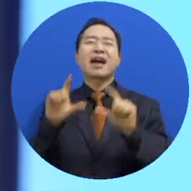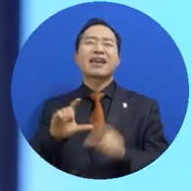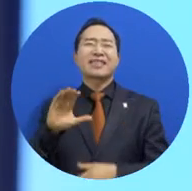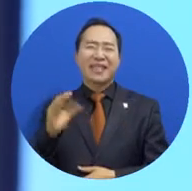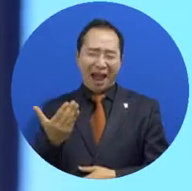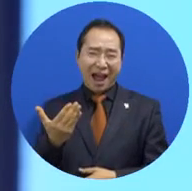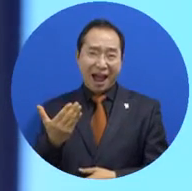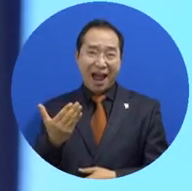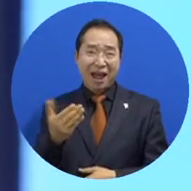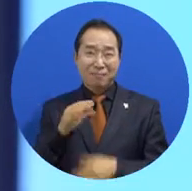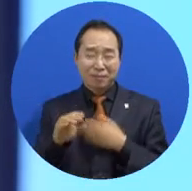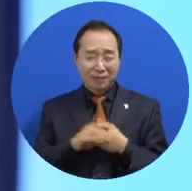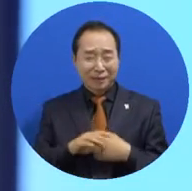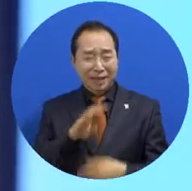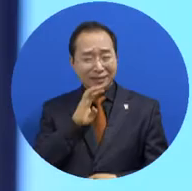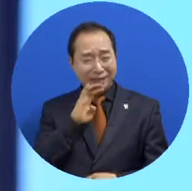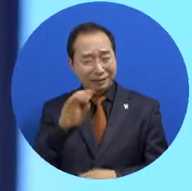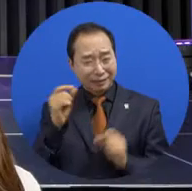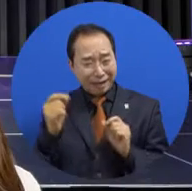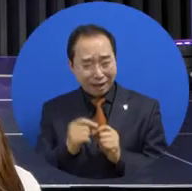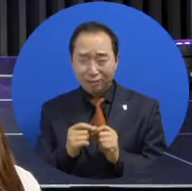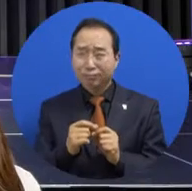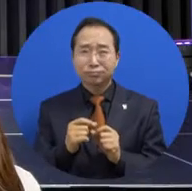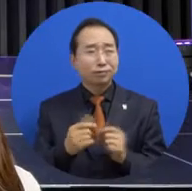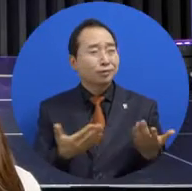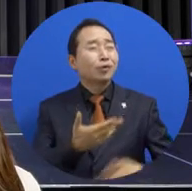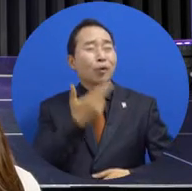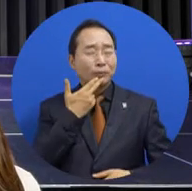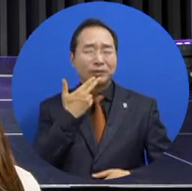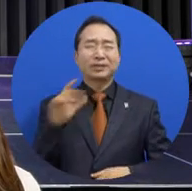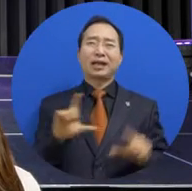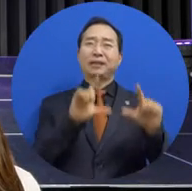말이 프리랜서지 사실은 이제 중년 백수인 거죠. 그때